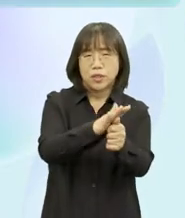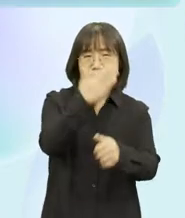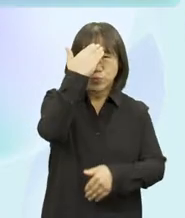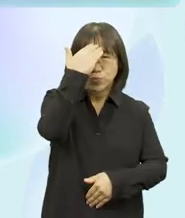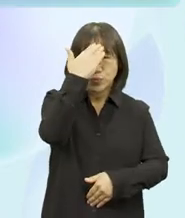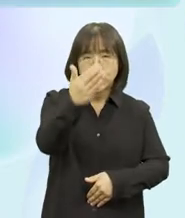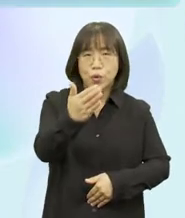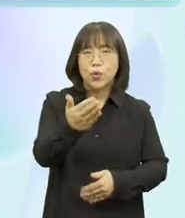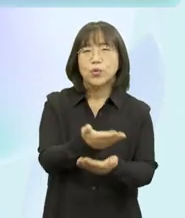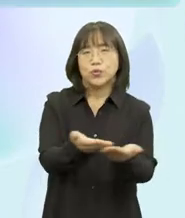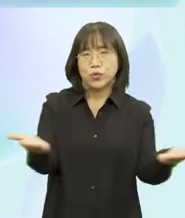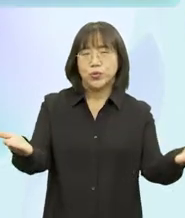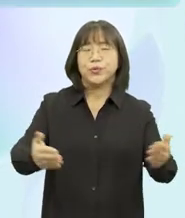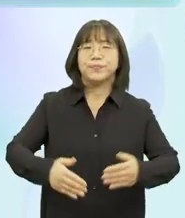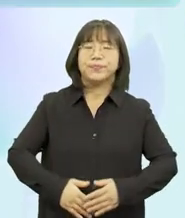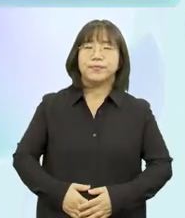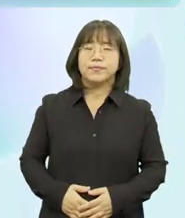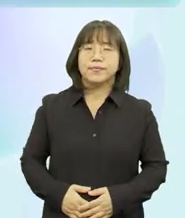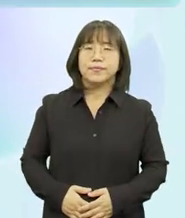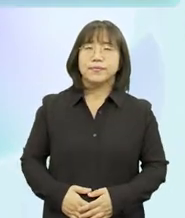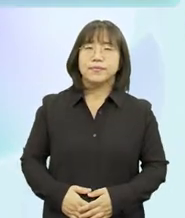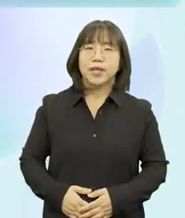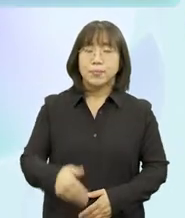법률 서비스를 시작합니다.